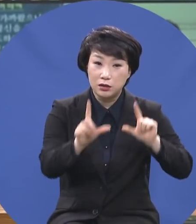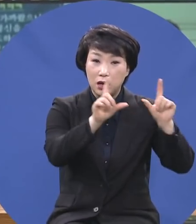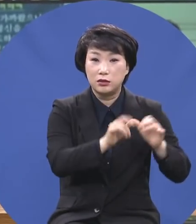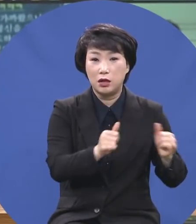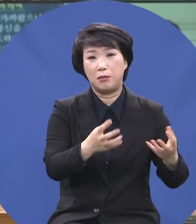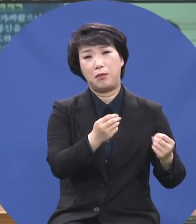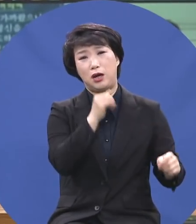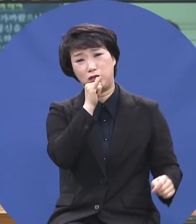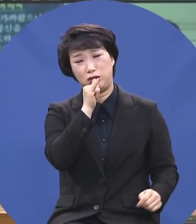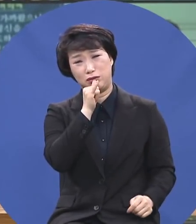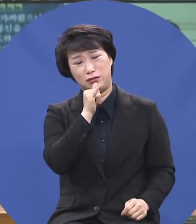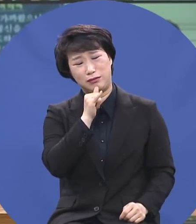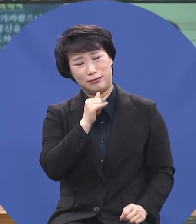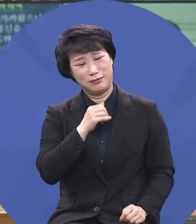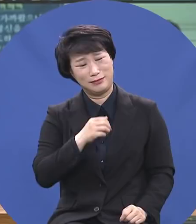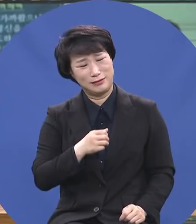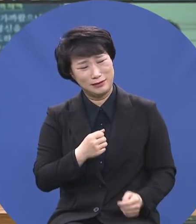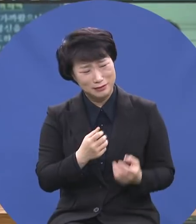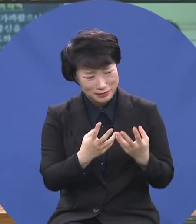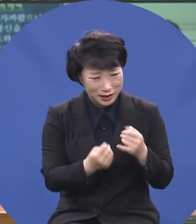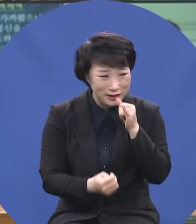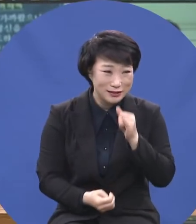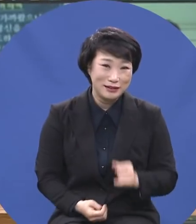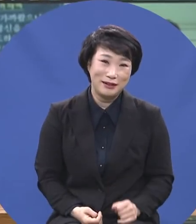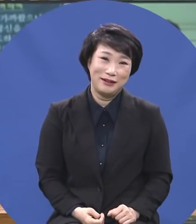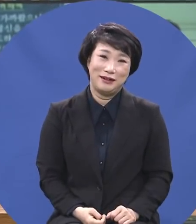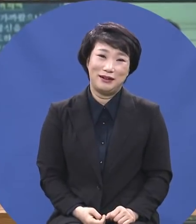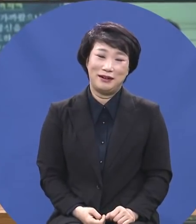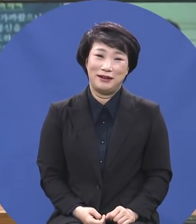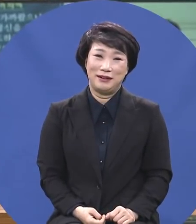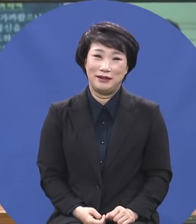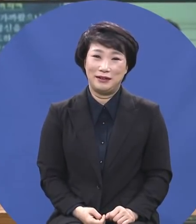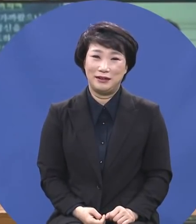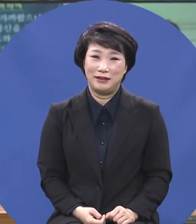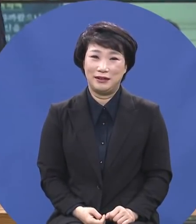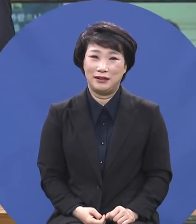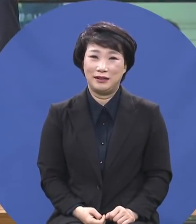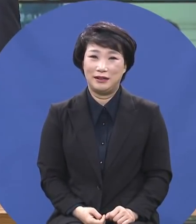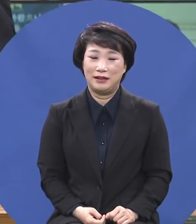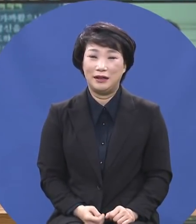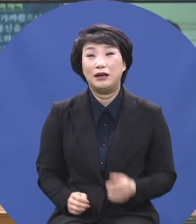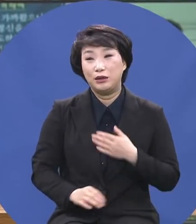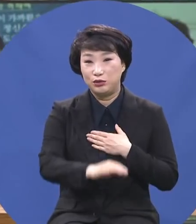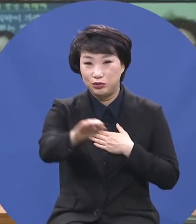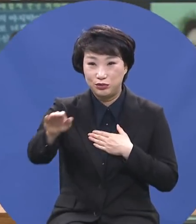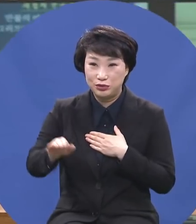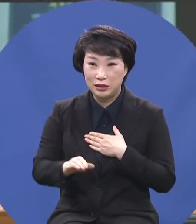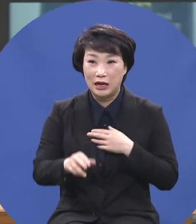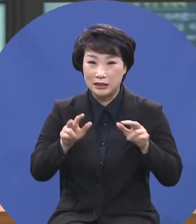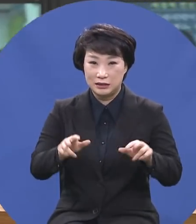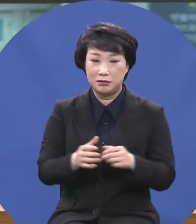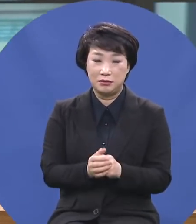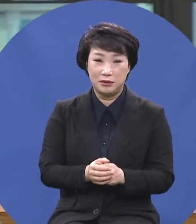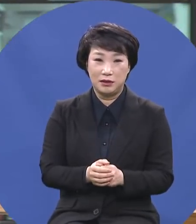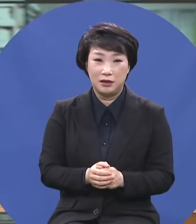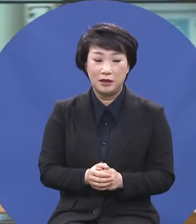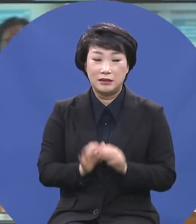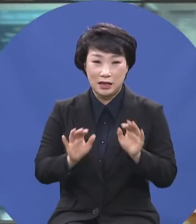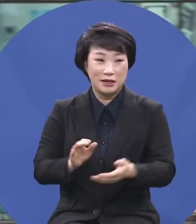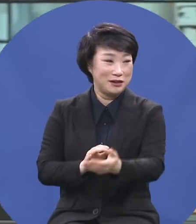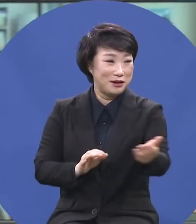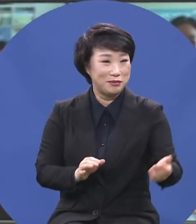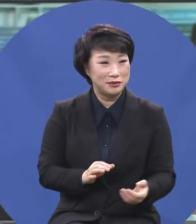사람 좀 많으냐고 말이요. 예. 우리가 좀 어려운 사람 좀